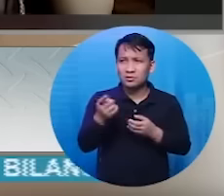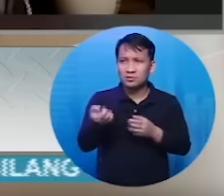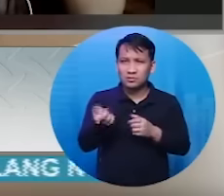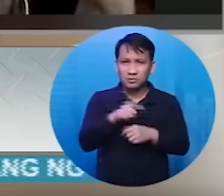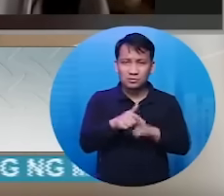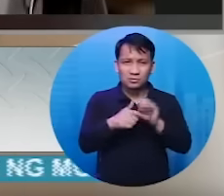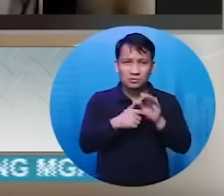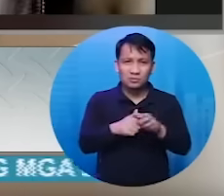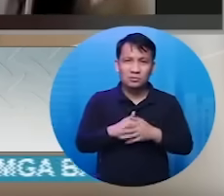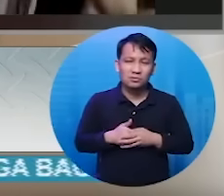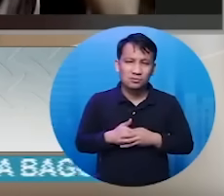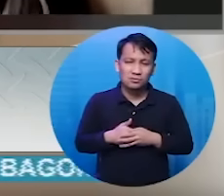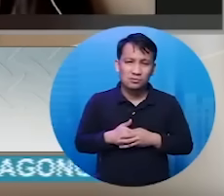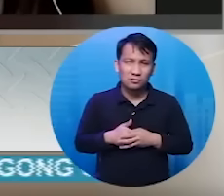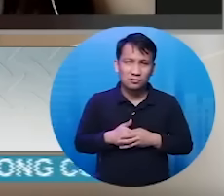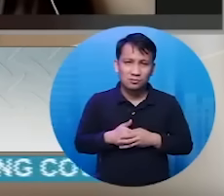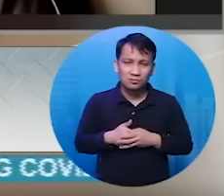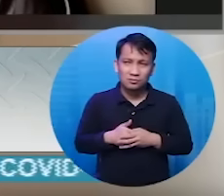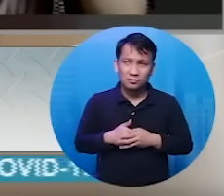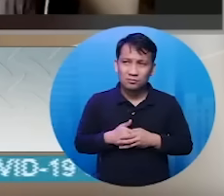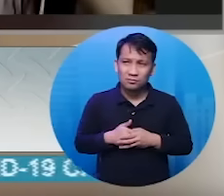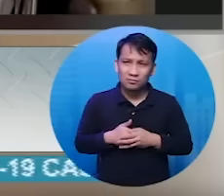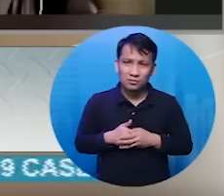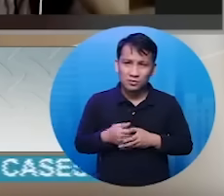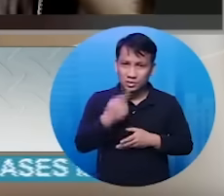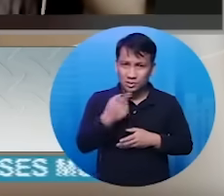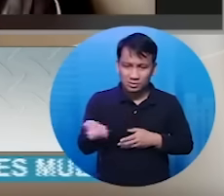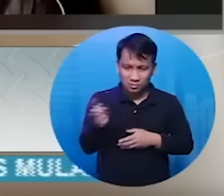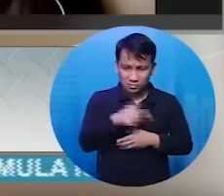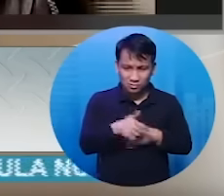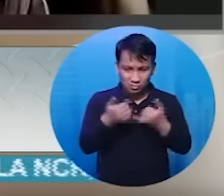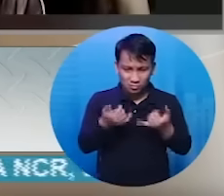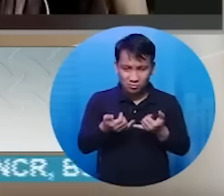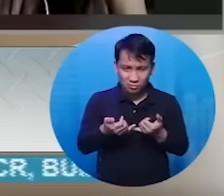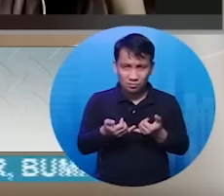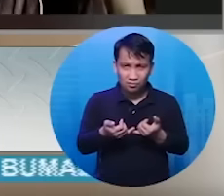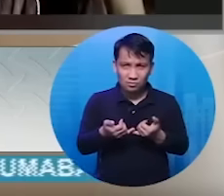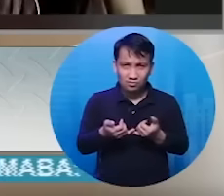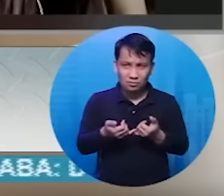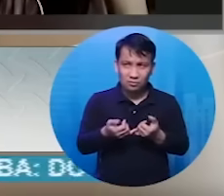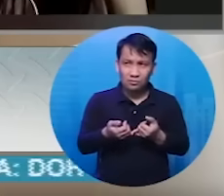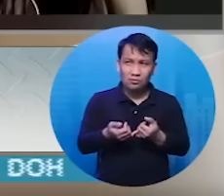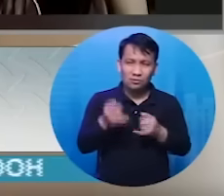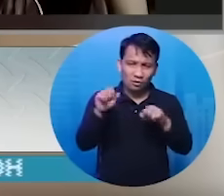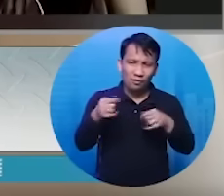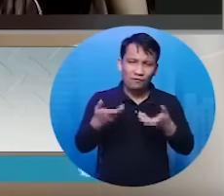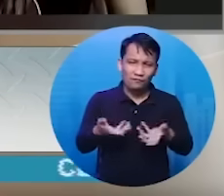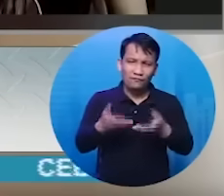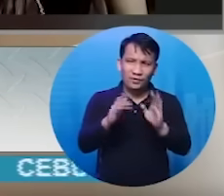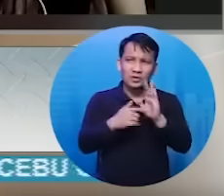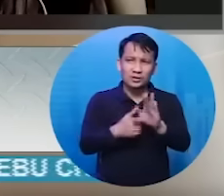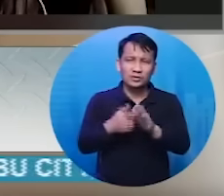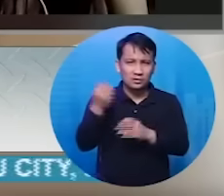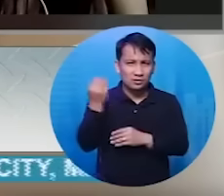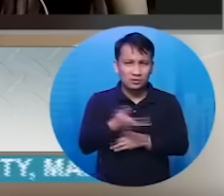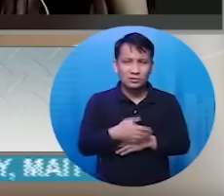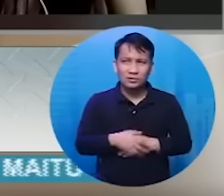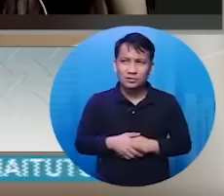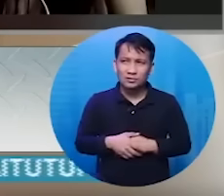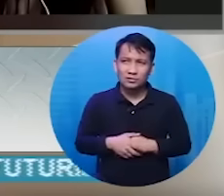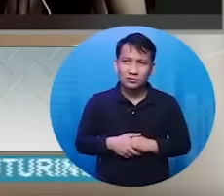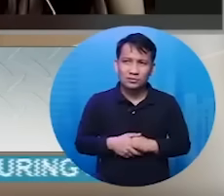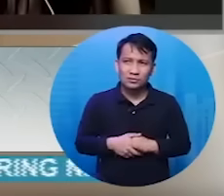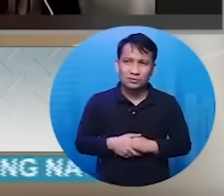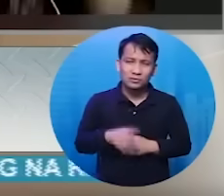sa isang puso ng ina ay magbago lang yung bata, yung si Jim Boy. Okay, so, sige, sandali po, sir. Sige,